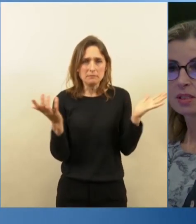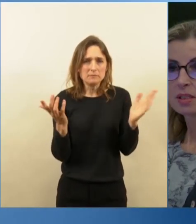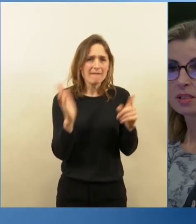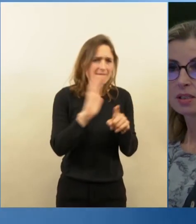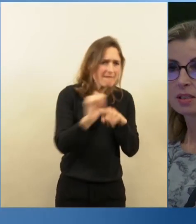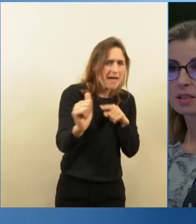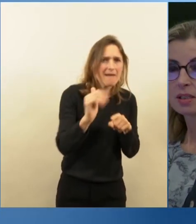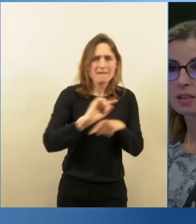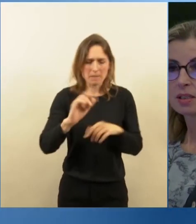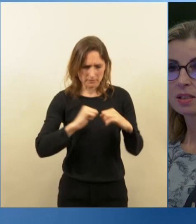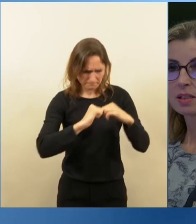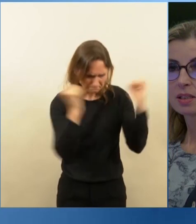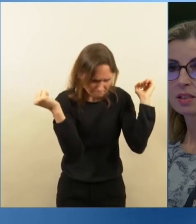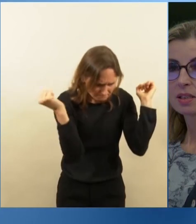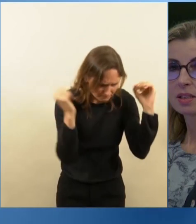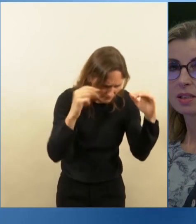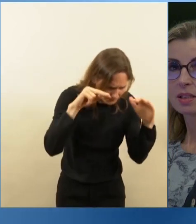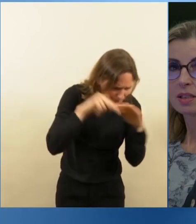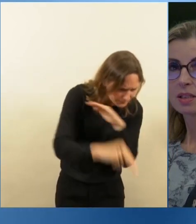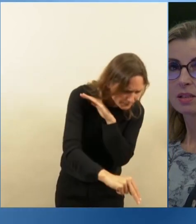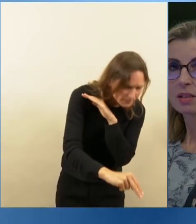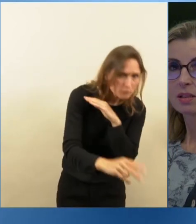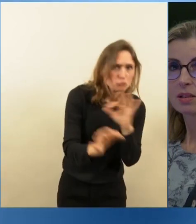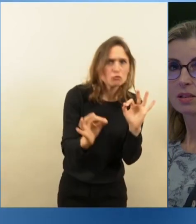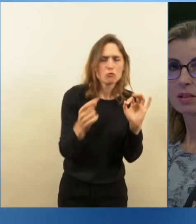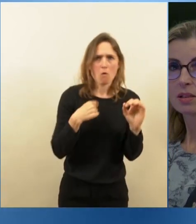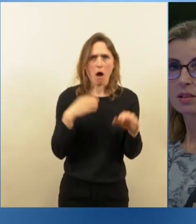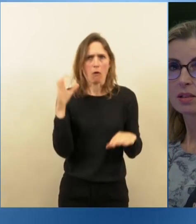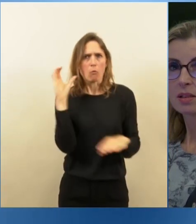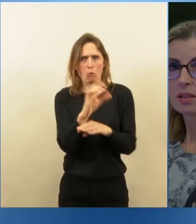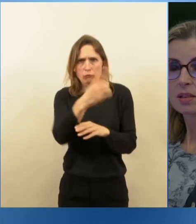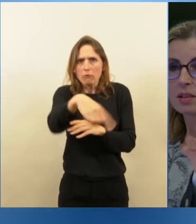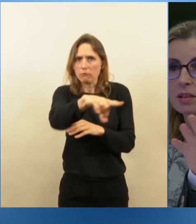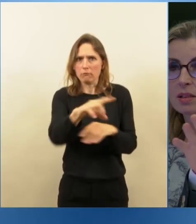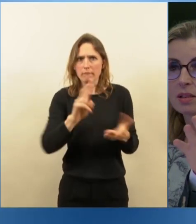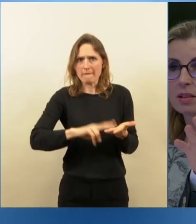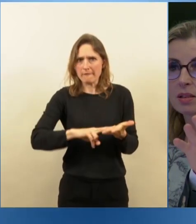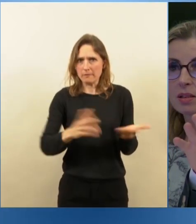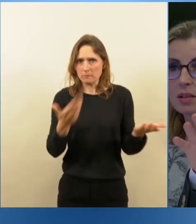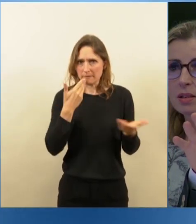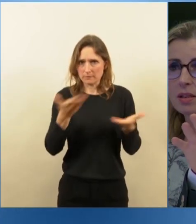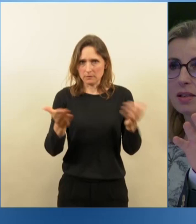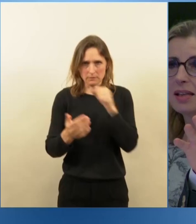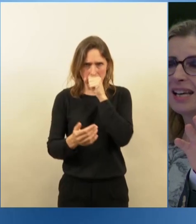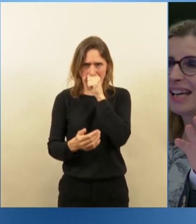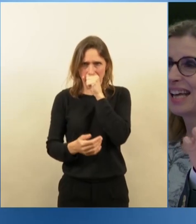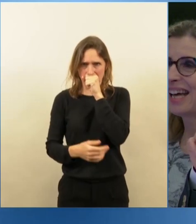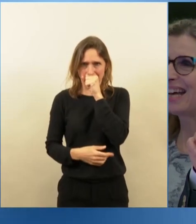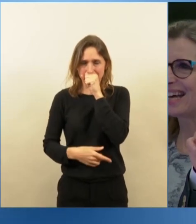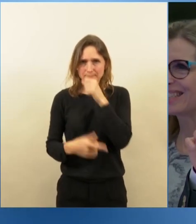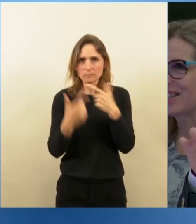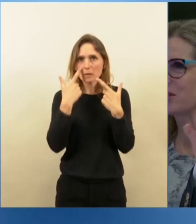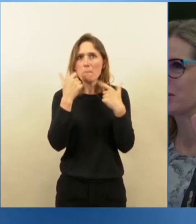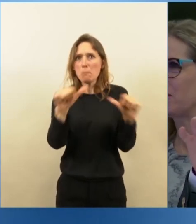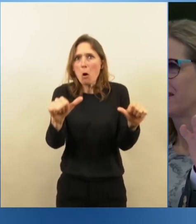faites pas vraiment moi je suis c'est vrai que je suis très opposé à vous c'est vrai à votre majorité ça se voit